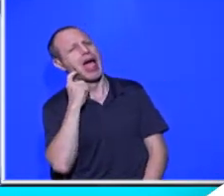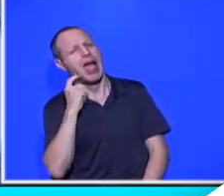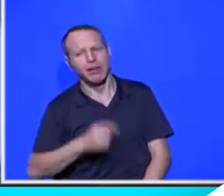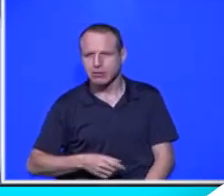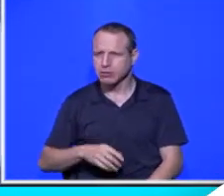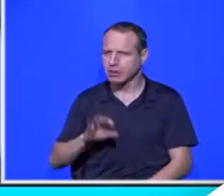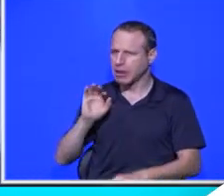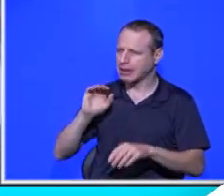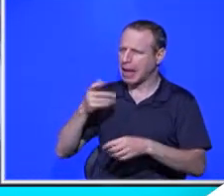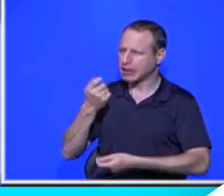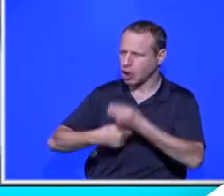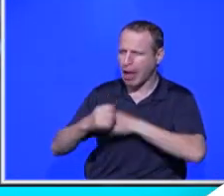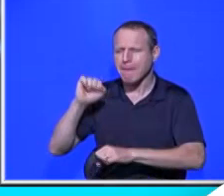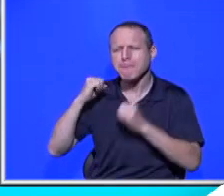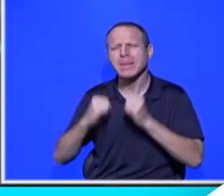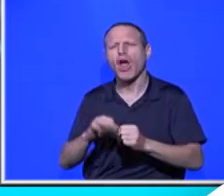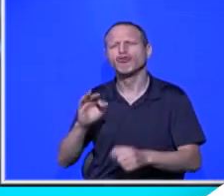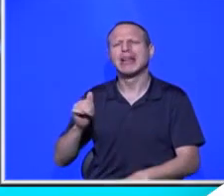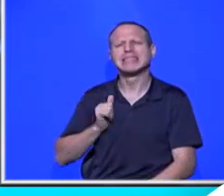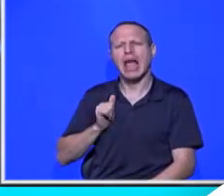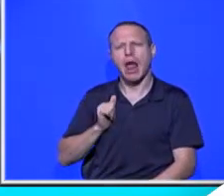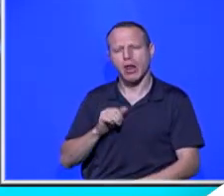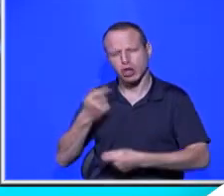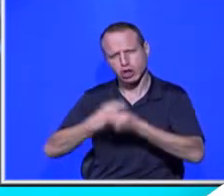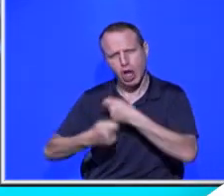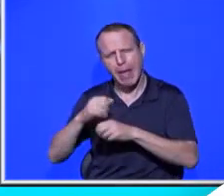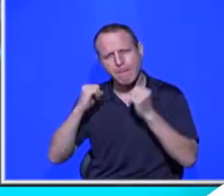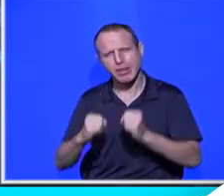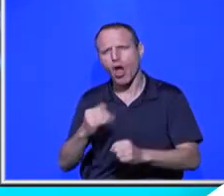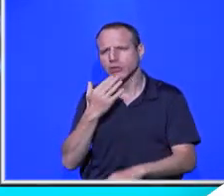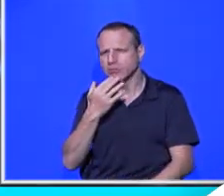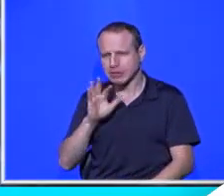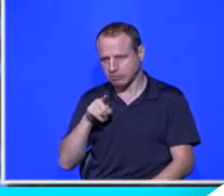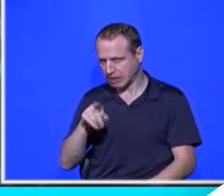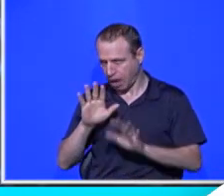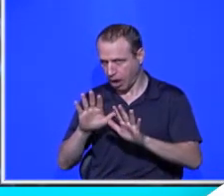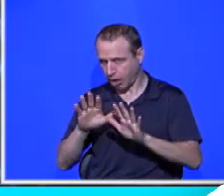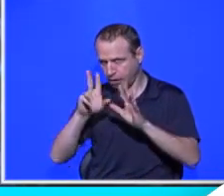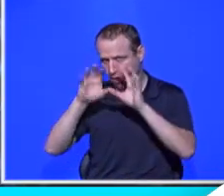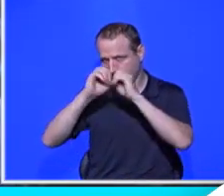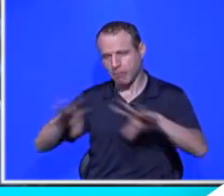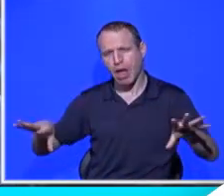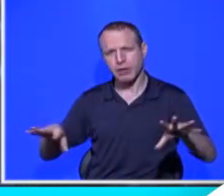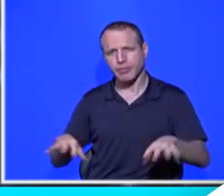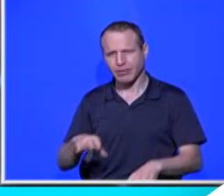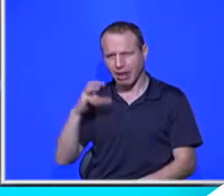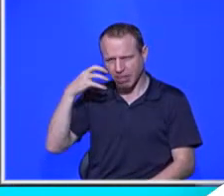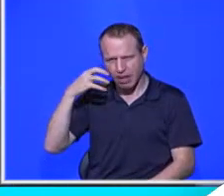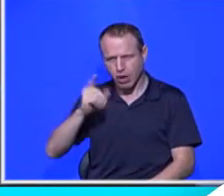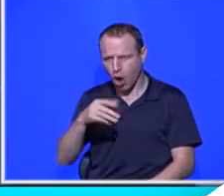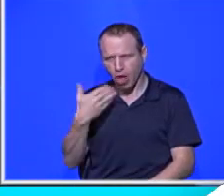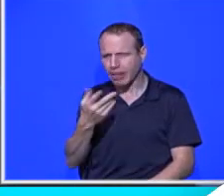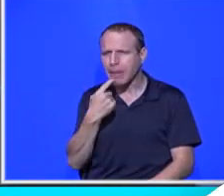של צהל, זאת אומרת, סוחר בביטחון ישראל. ואם זה ככה, אז צריך להתפרק. דרעי לא נתן